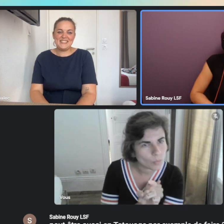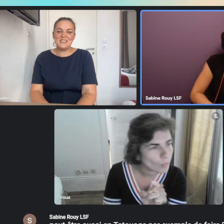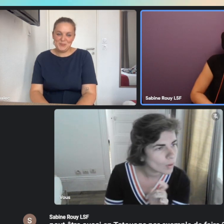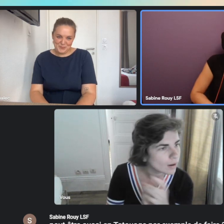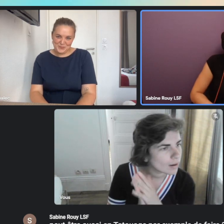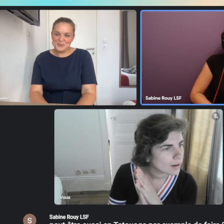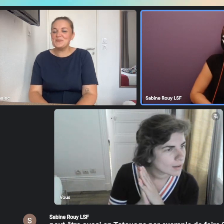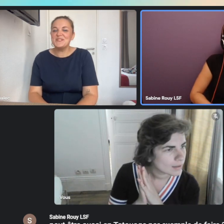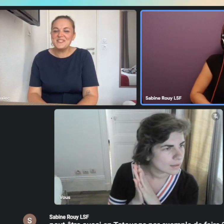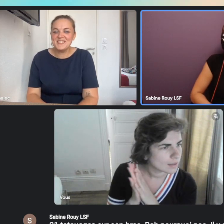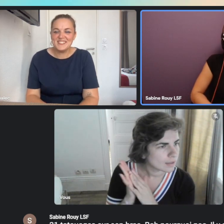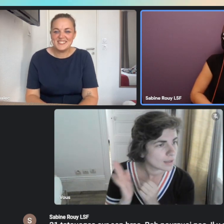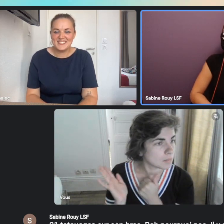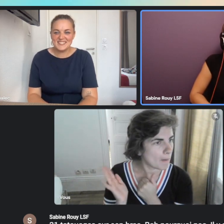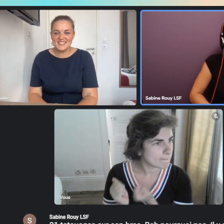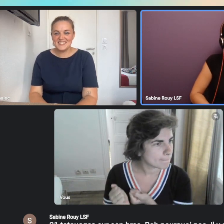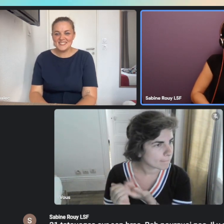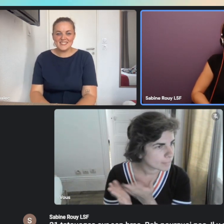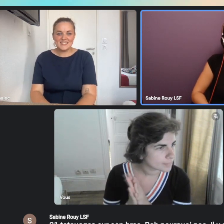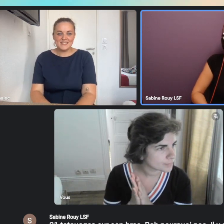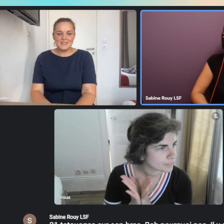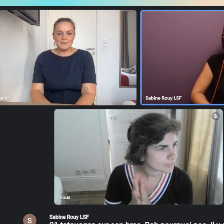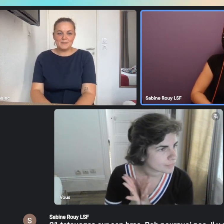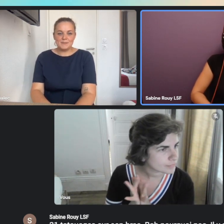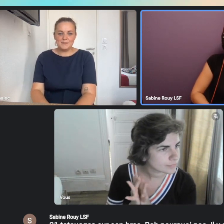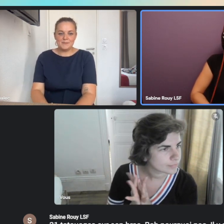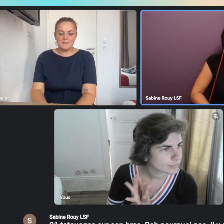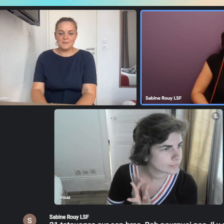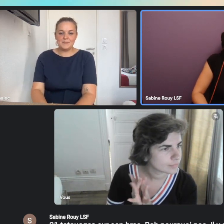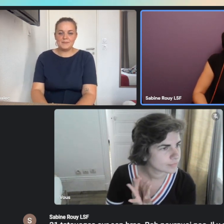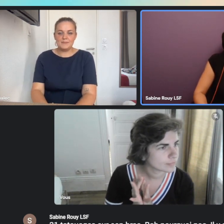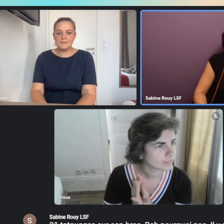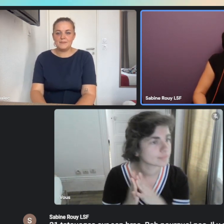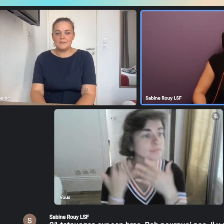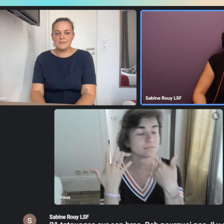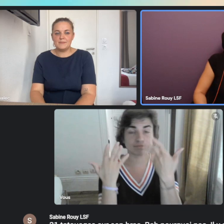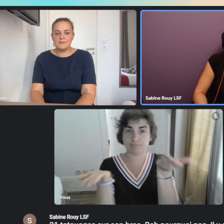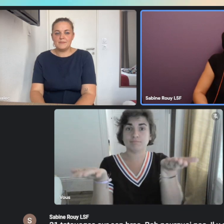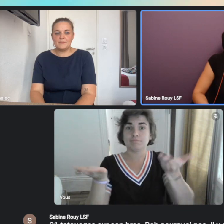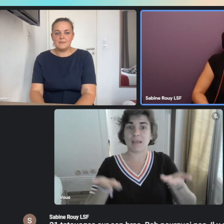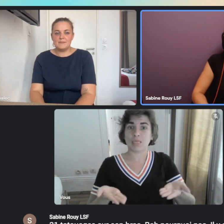Alors, je regarde s'il y a d'autres questions. Sinon, moi-même, j'en ai.